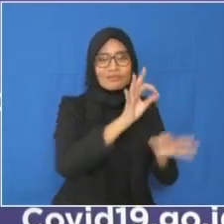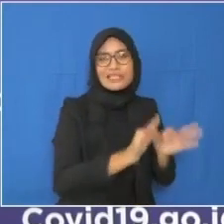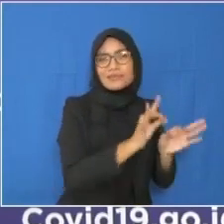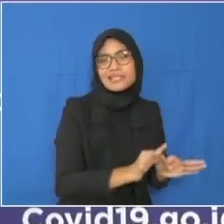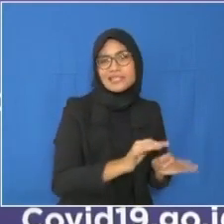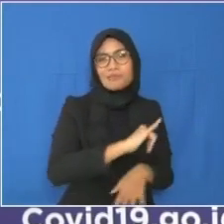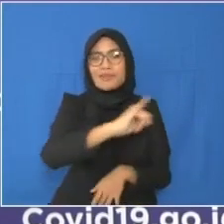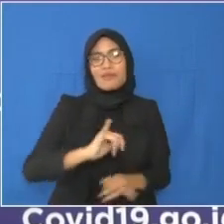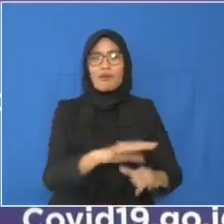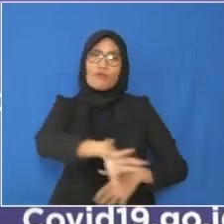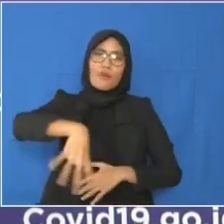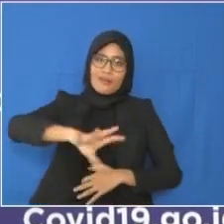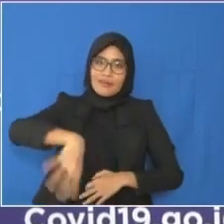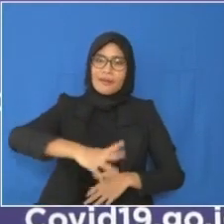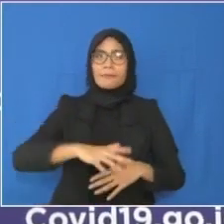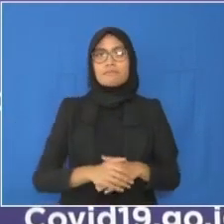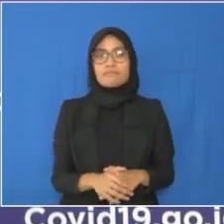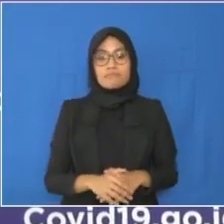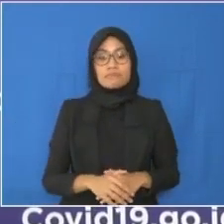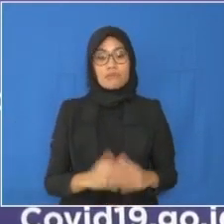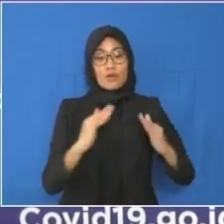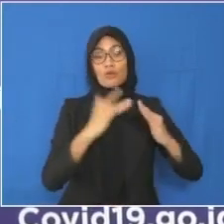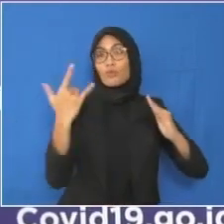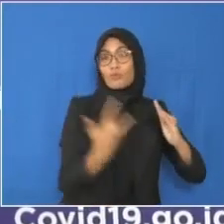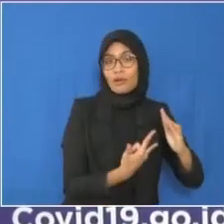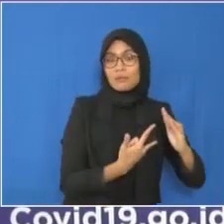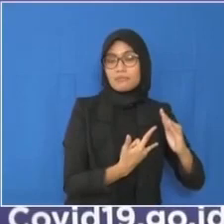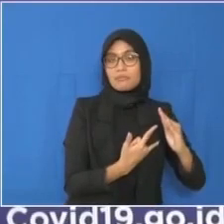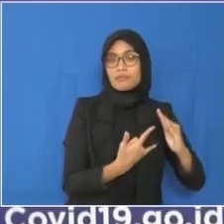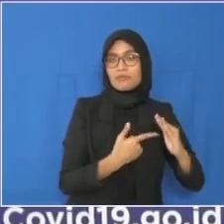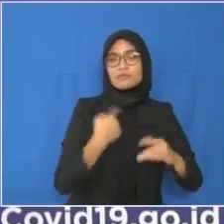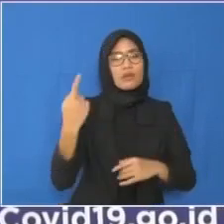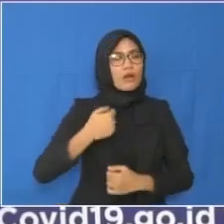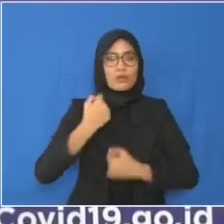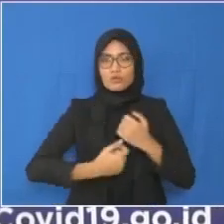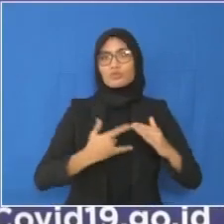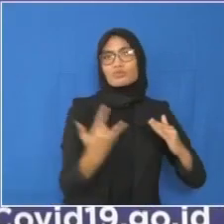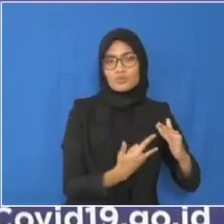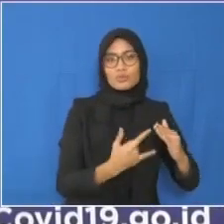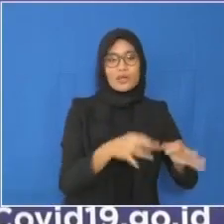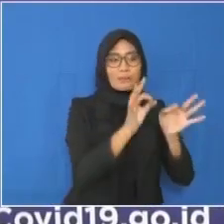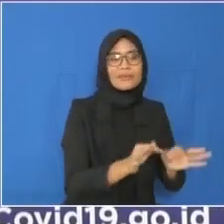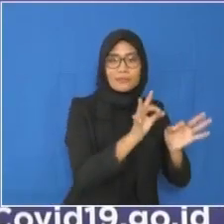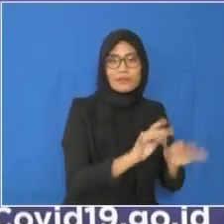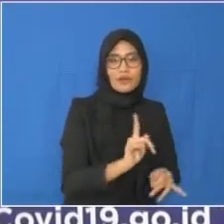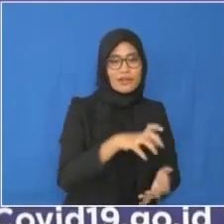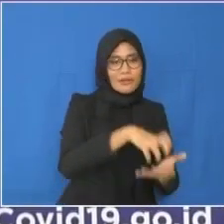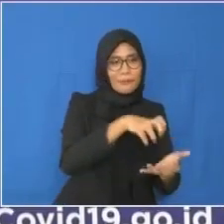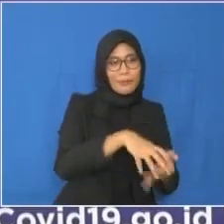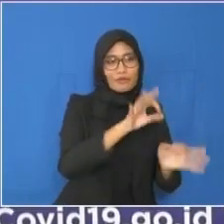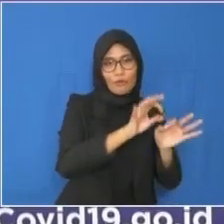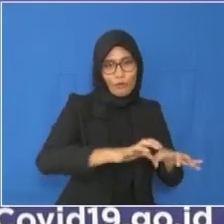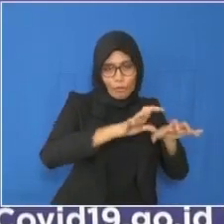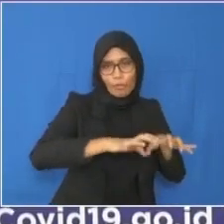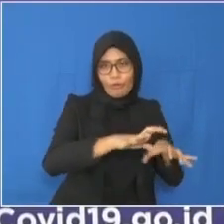bersama keluarga di rumah di laksanakan pemberantasan sarang nyamuk